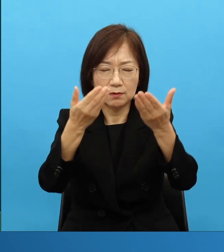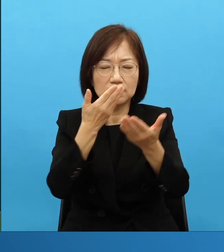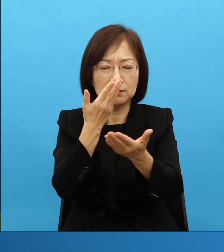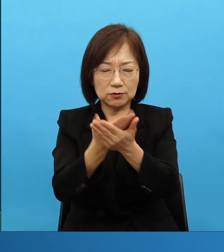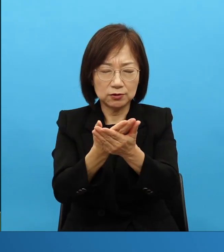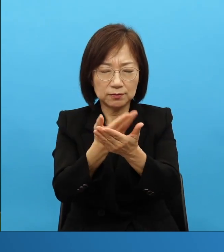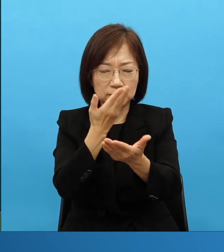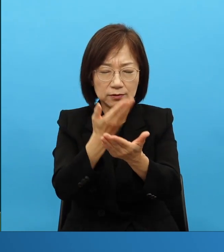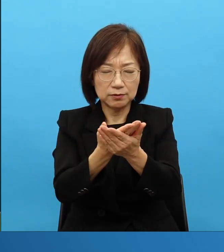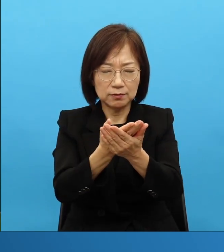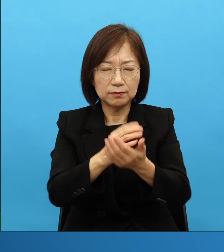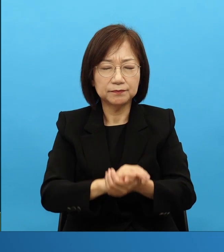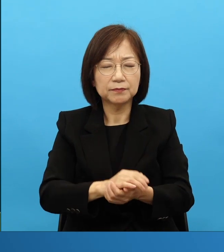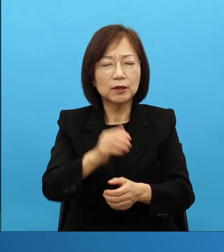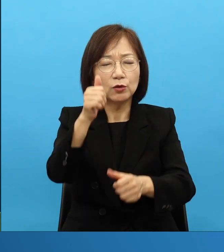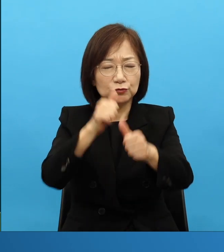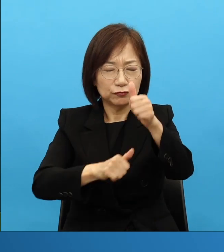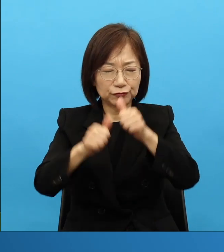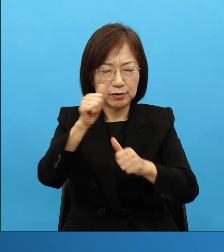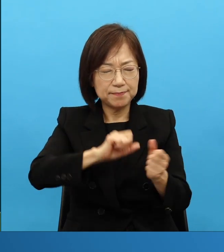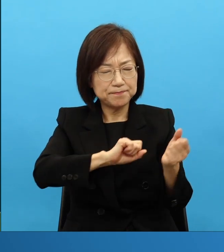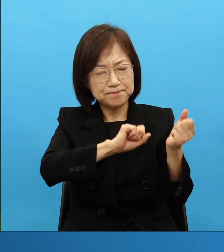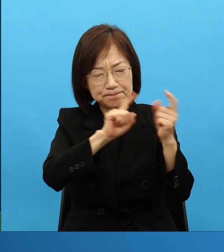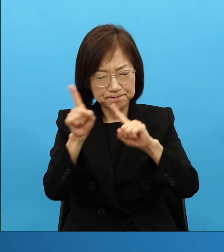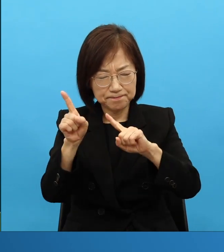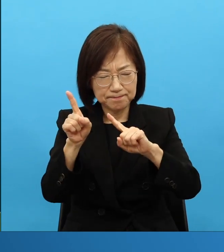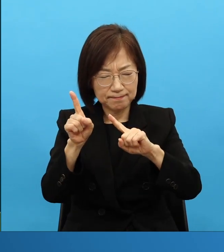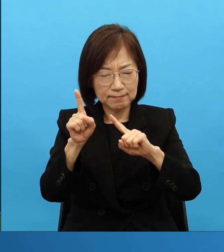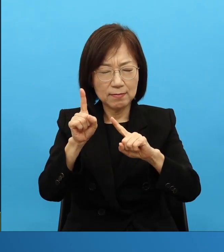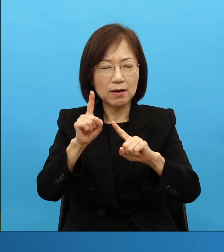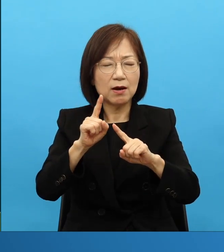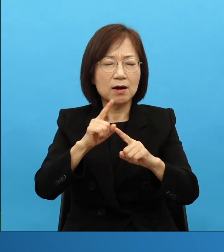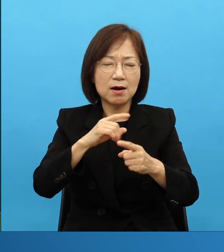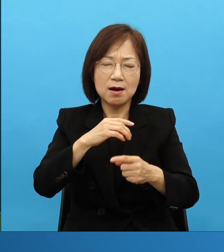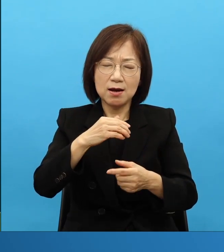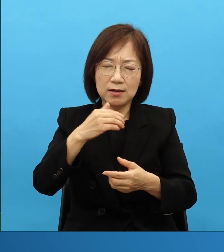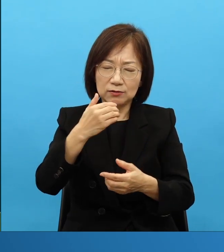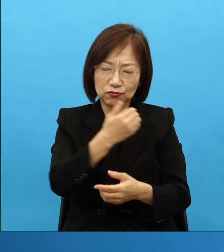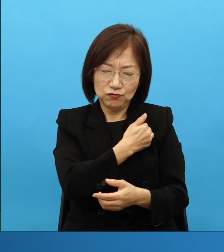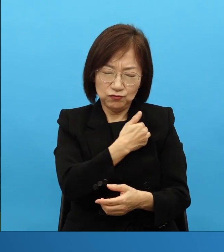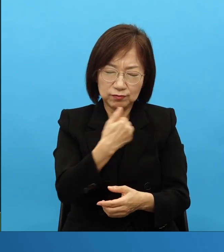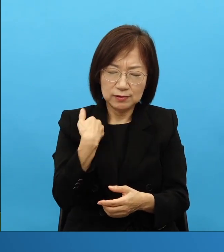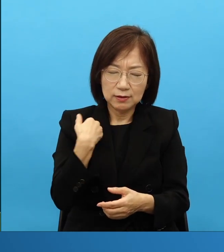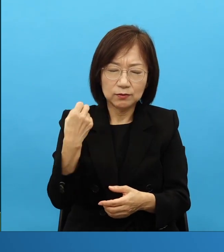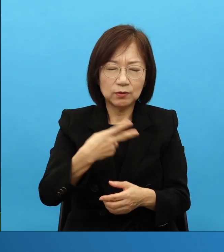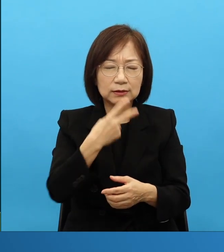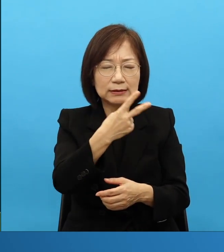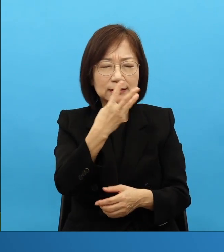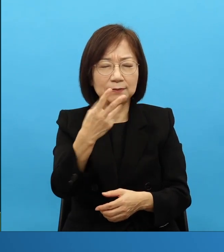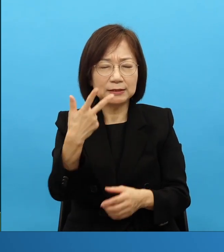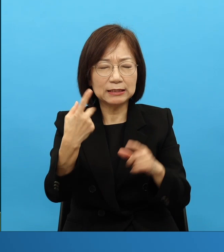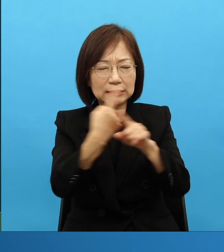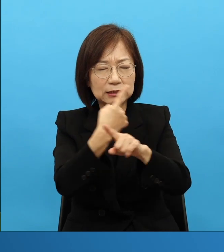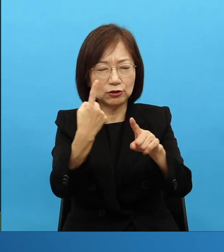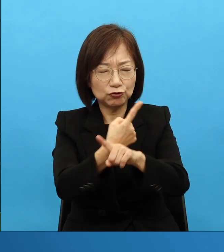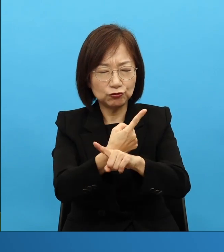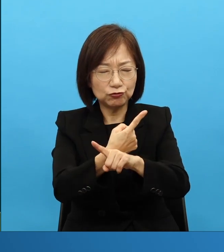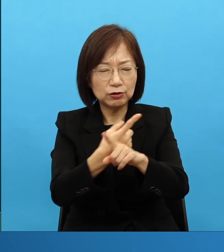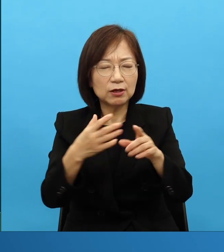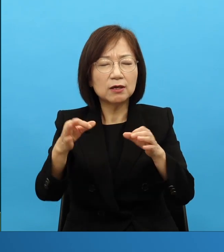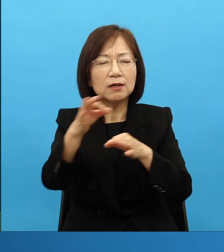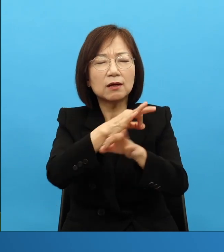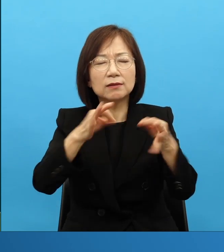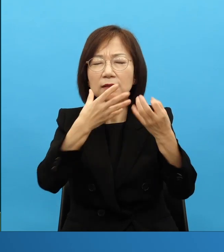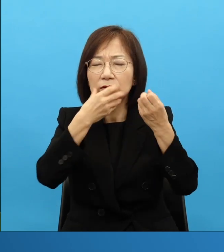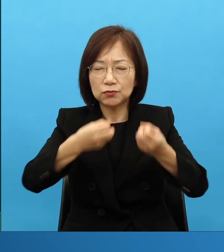evangelization. 후대 살리고 남을 237 치유 서밋의 경제가 회복되게 하옵소서. May restore